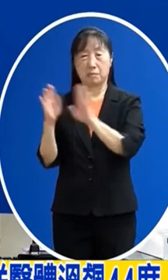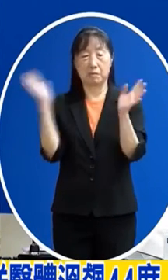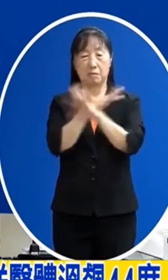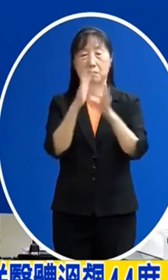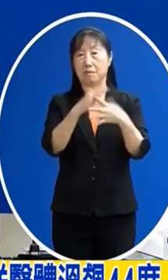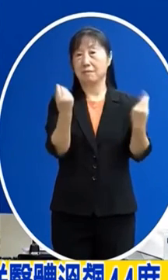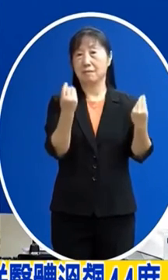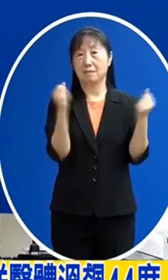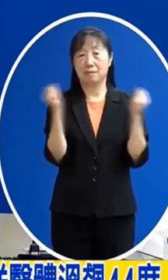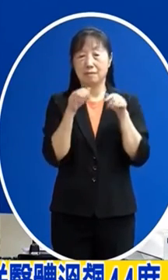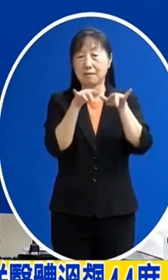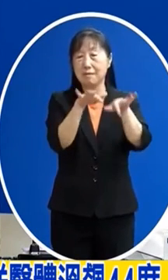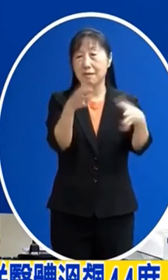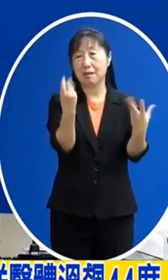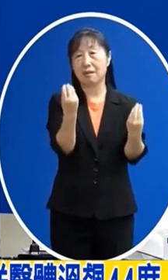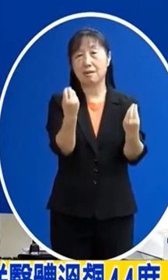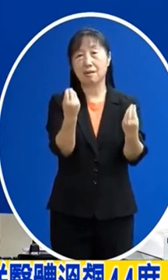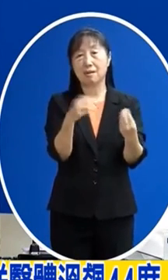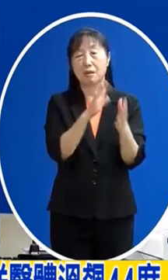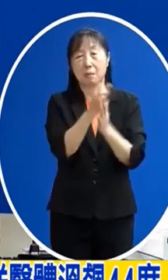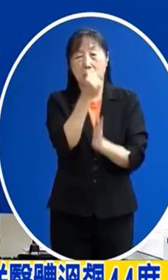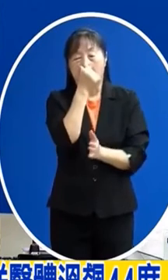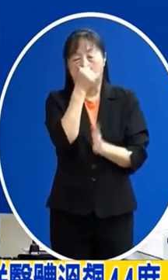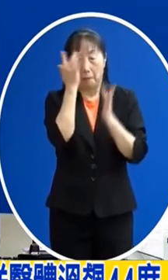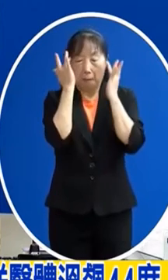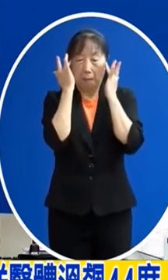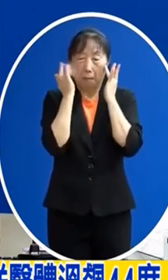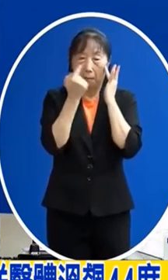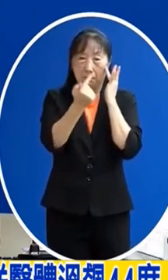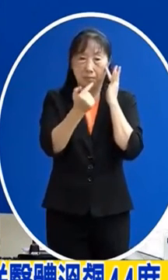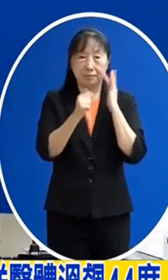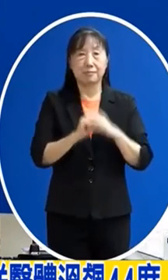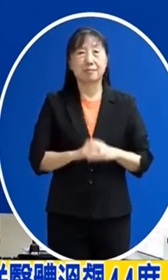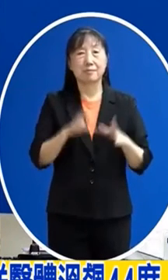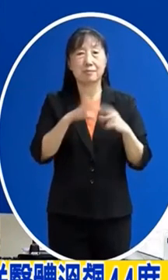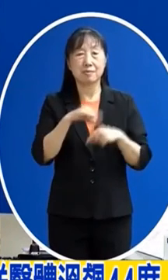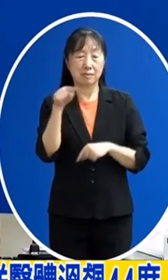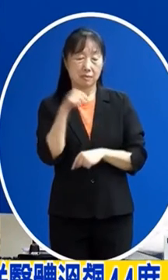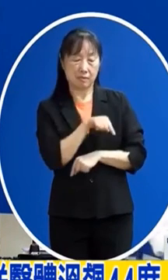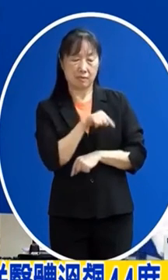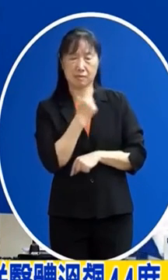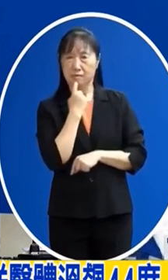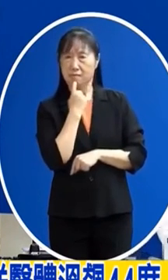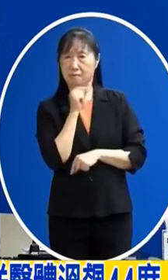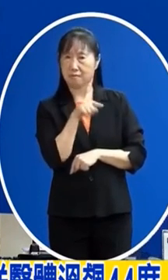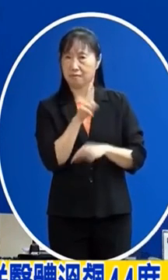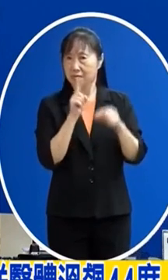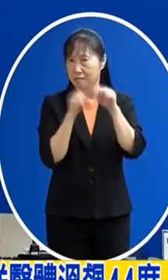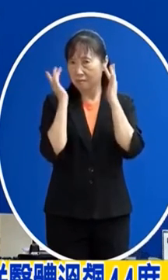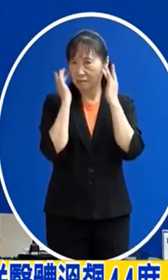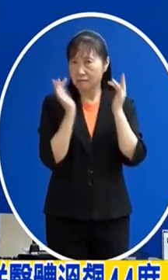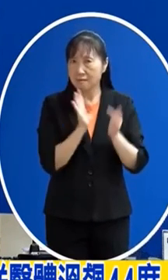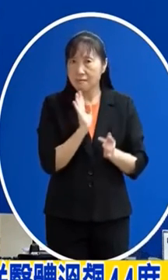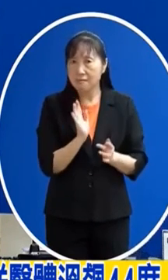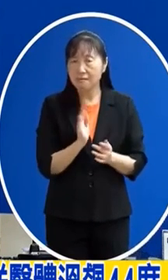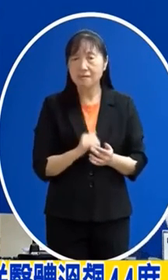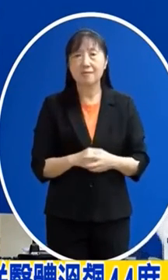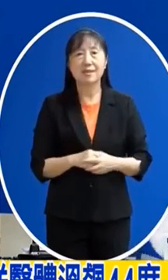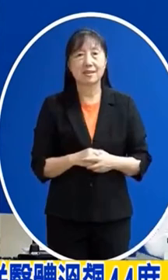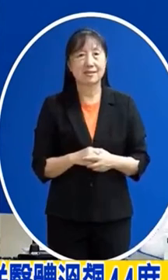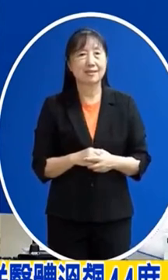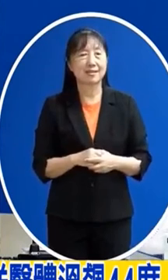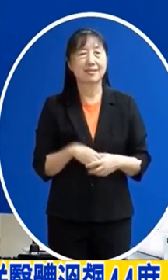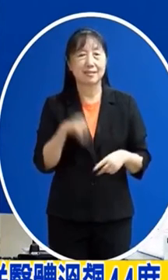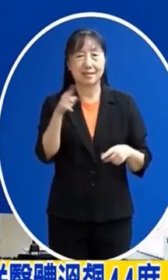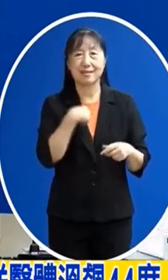有空调的一个比较闷热的一个环境，所以当下是怀疑说可能是中暑的关系，那个